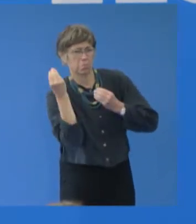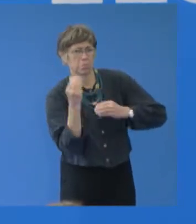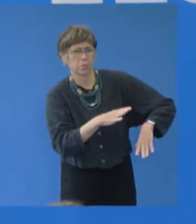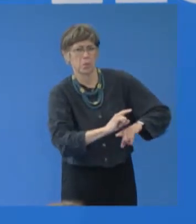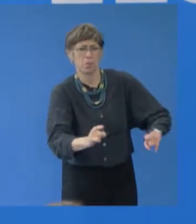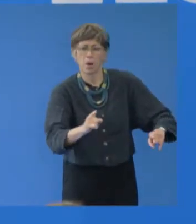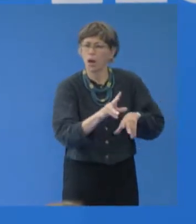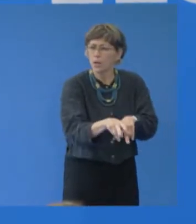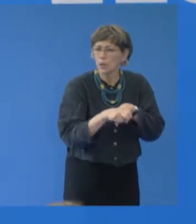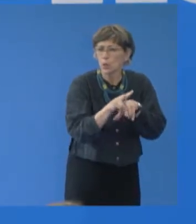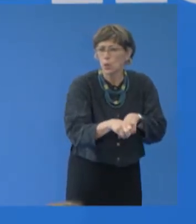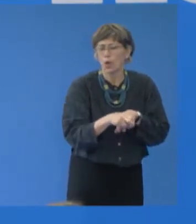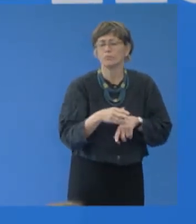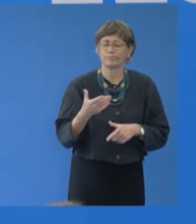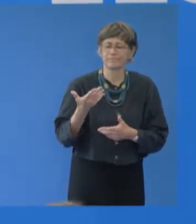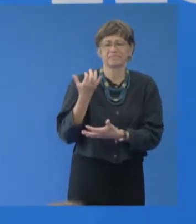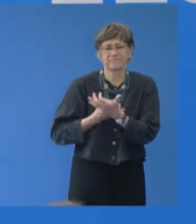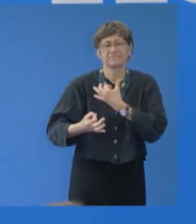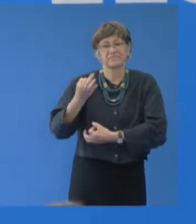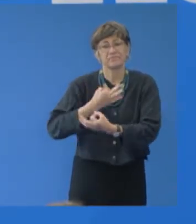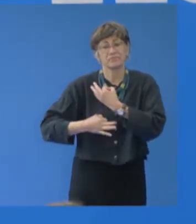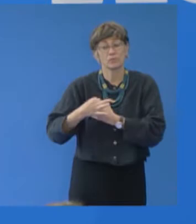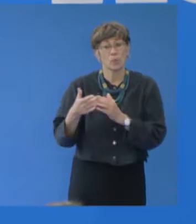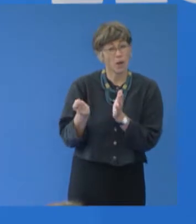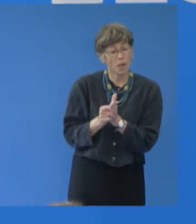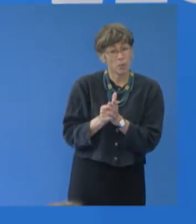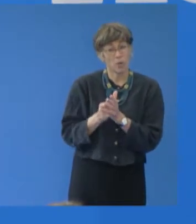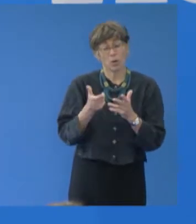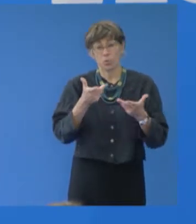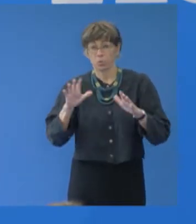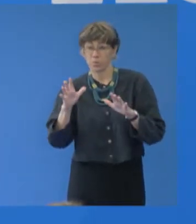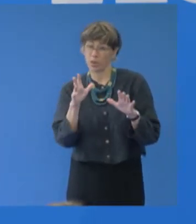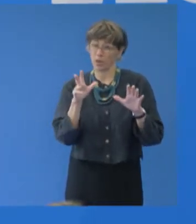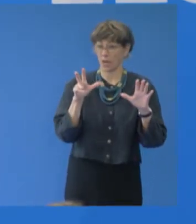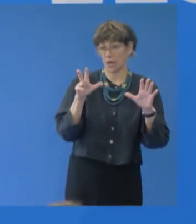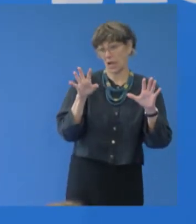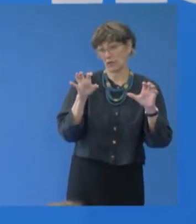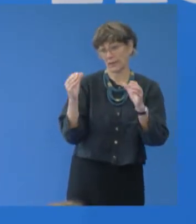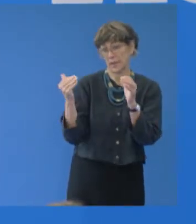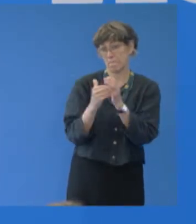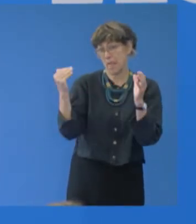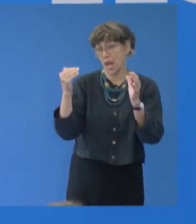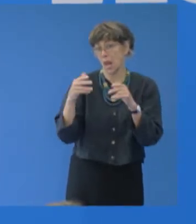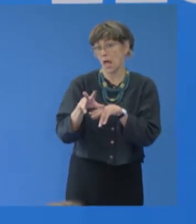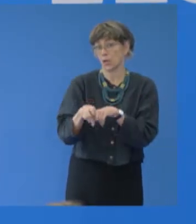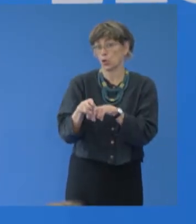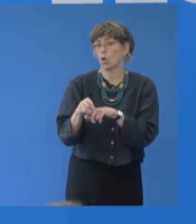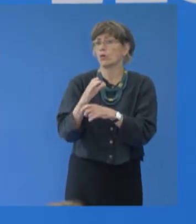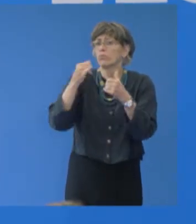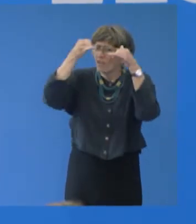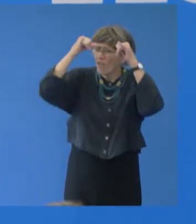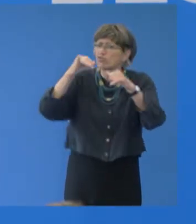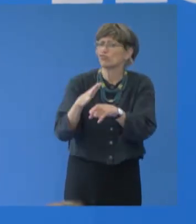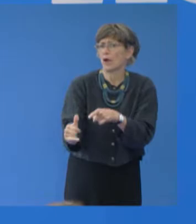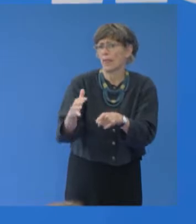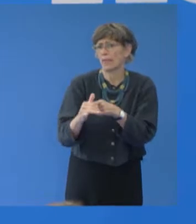le bas-côté. Mais je peux vous dire qu'à l'époque, on était encore à peu près 90 000 exploitations laitières. On doit être autour de 56